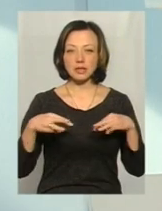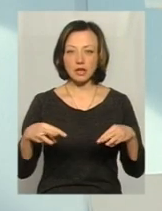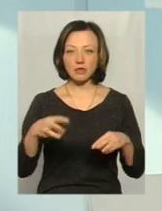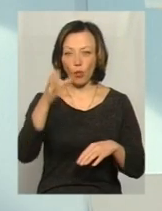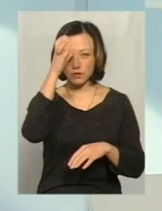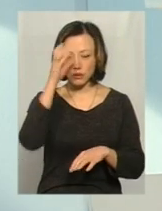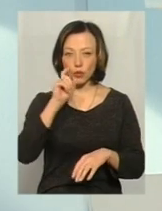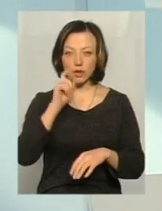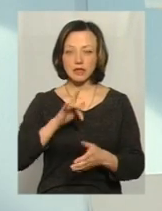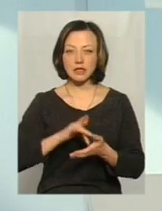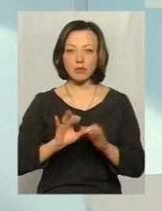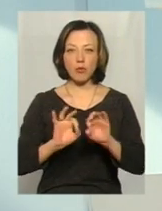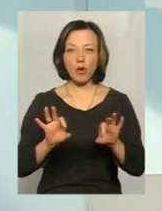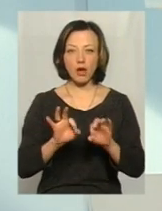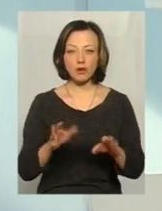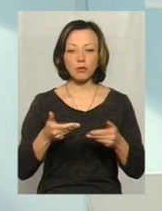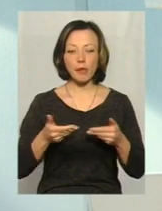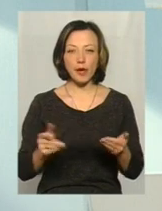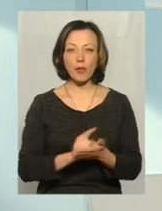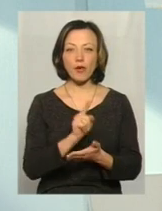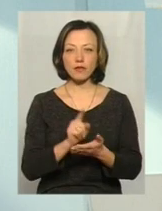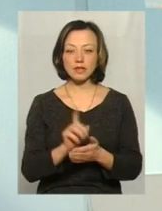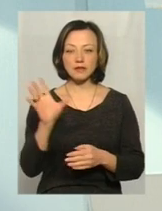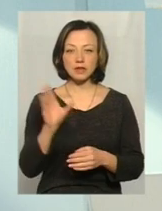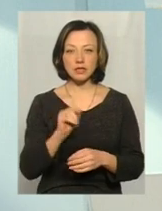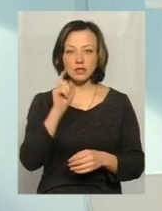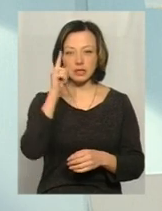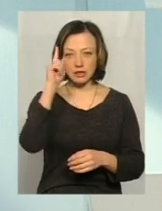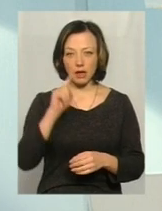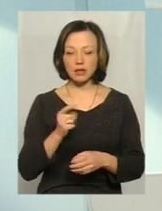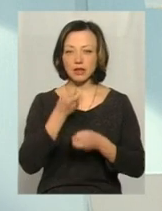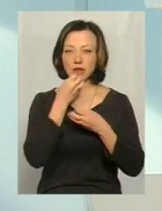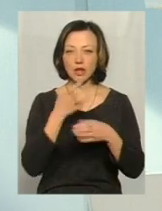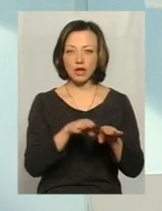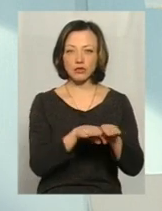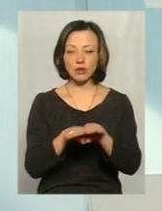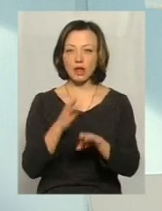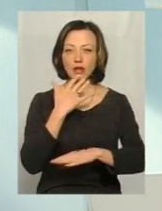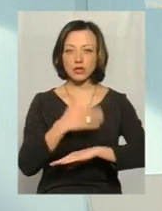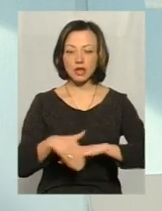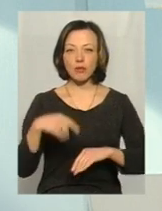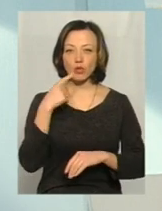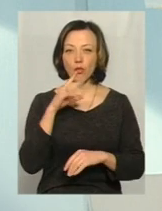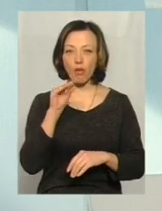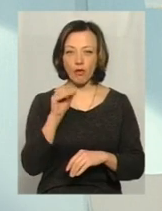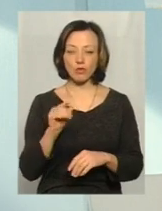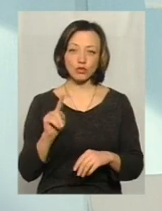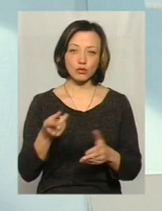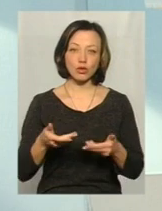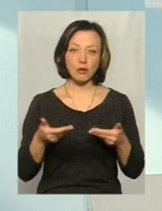центр пояснюється тим, що ми повинні всі знати на належному рівні іноземну мову, тому що